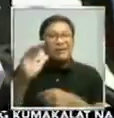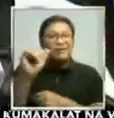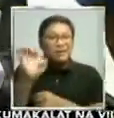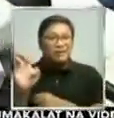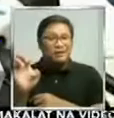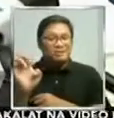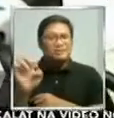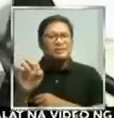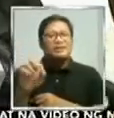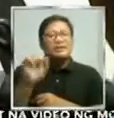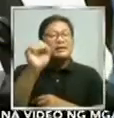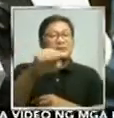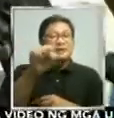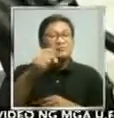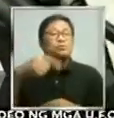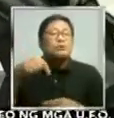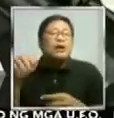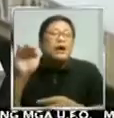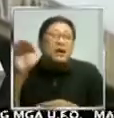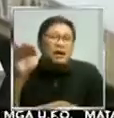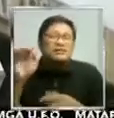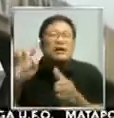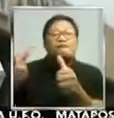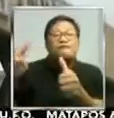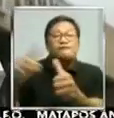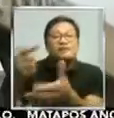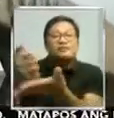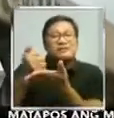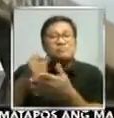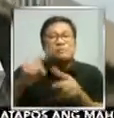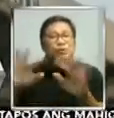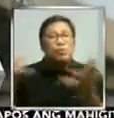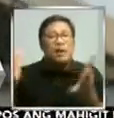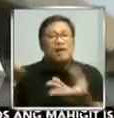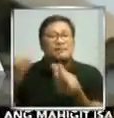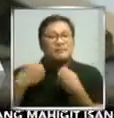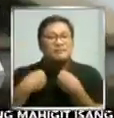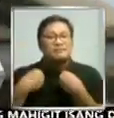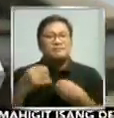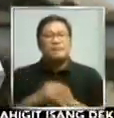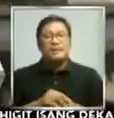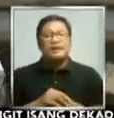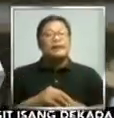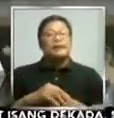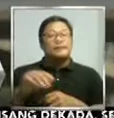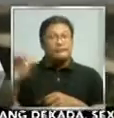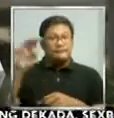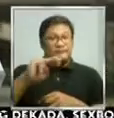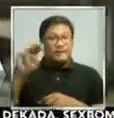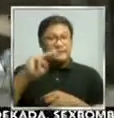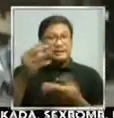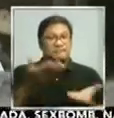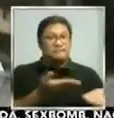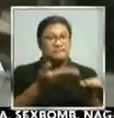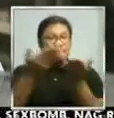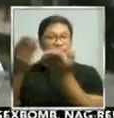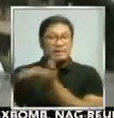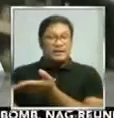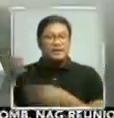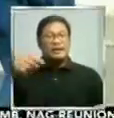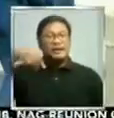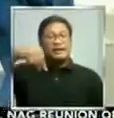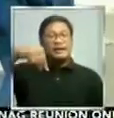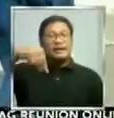lang sana yung hinihingi namin pero hindi nila naibigay. Noong Lunes, inilipat sa Quirino Memorial Medical Center sa Quezon City si